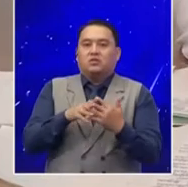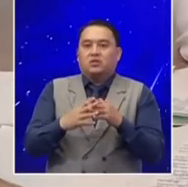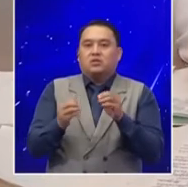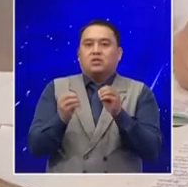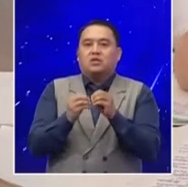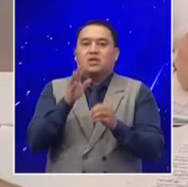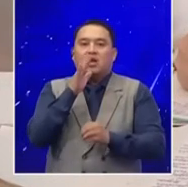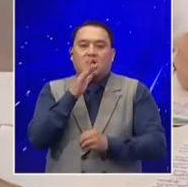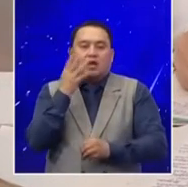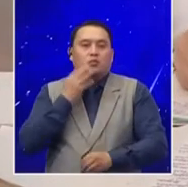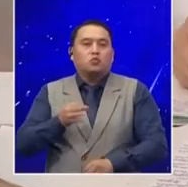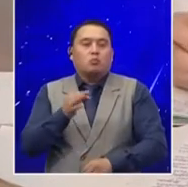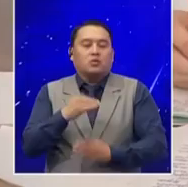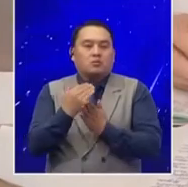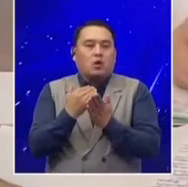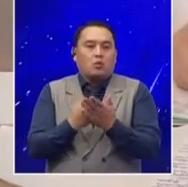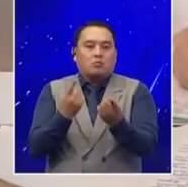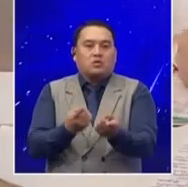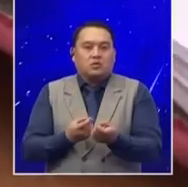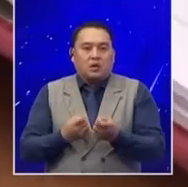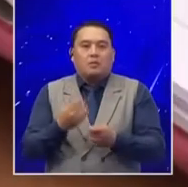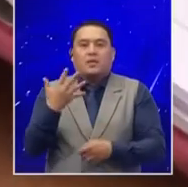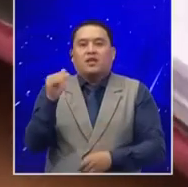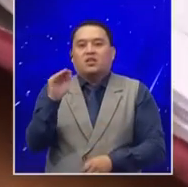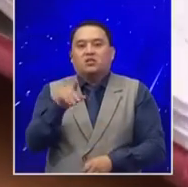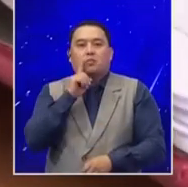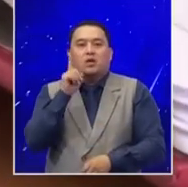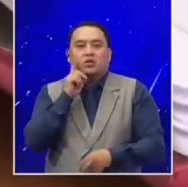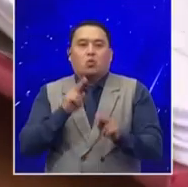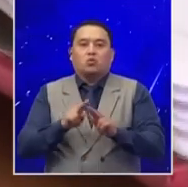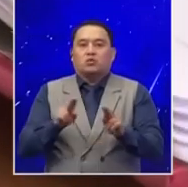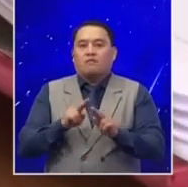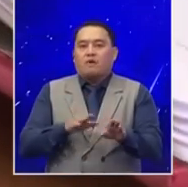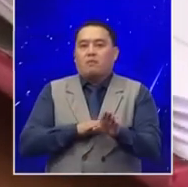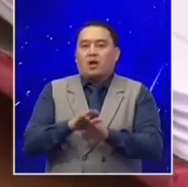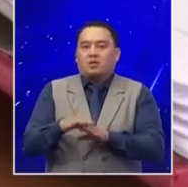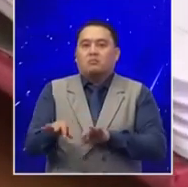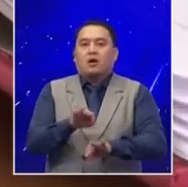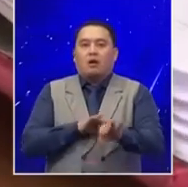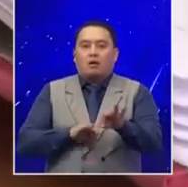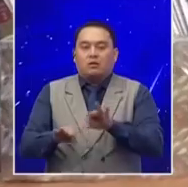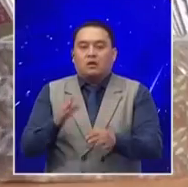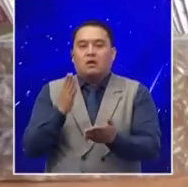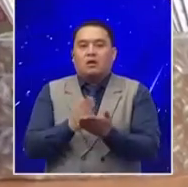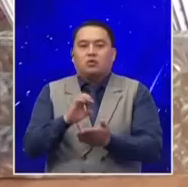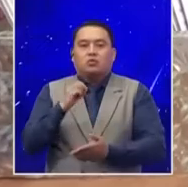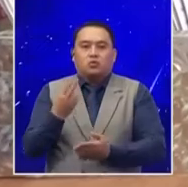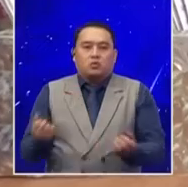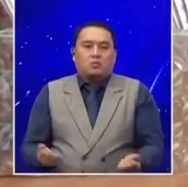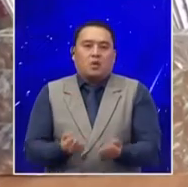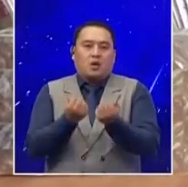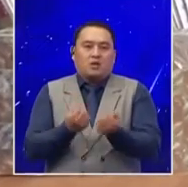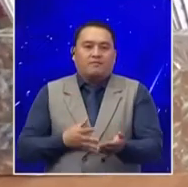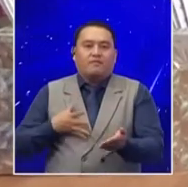лет в Алматинской области по этой программе было привлечено порядка 5 тысяч молодых педагогов. Реализация этого проекта предусматривает меры социальной поддержки в